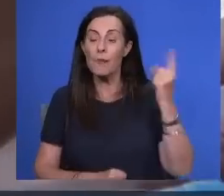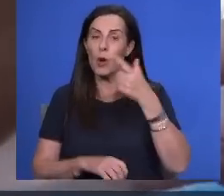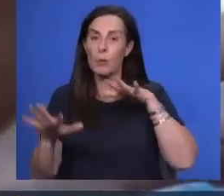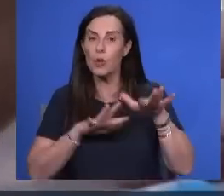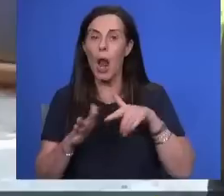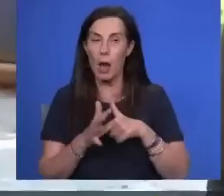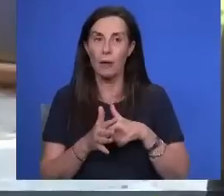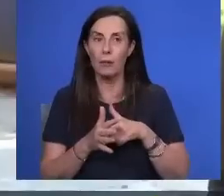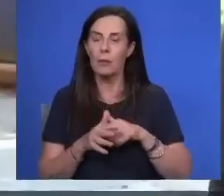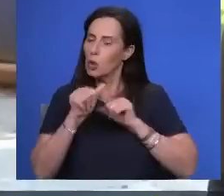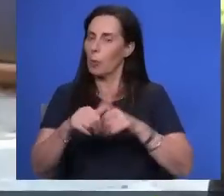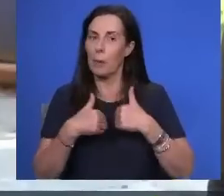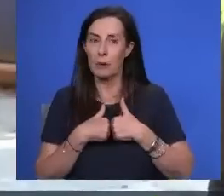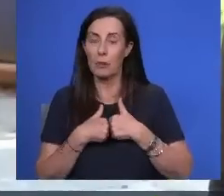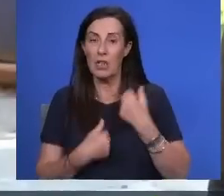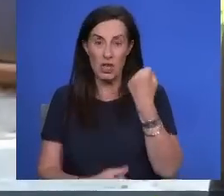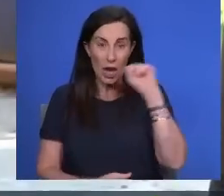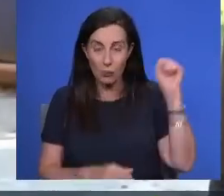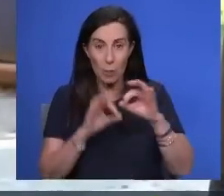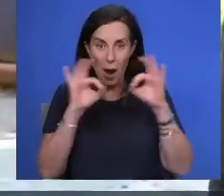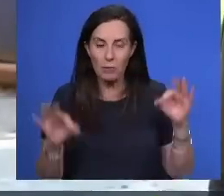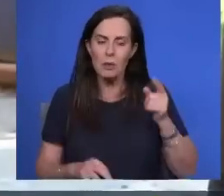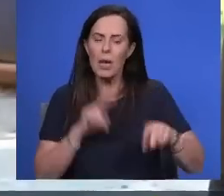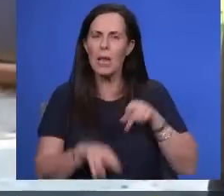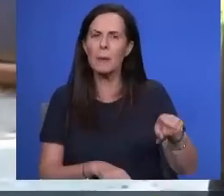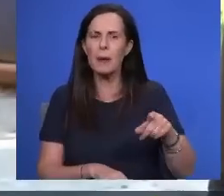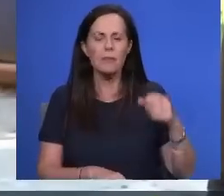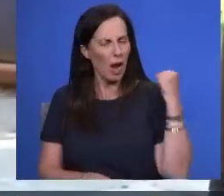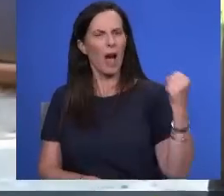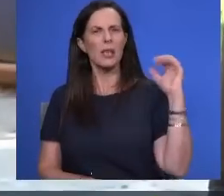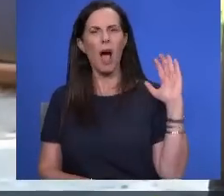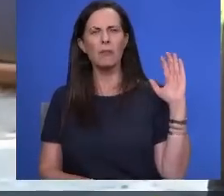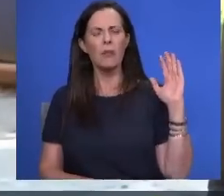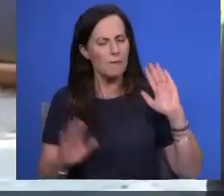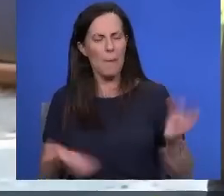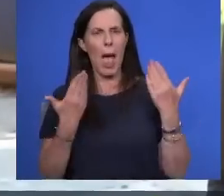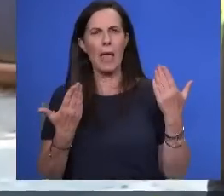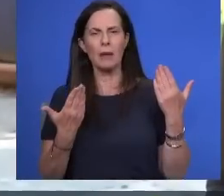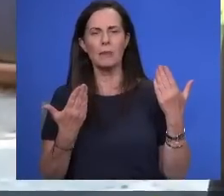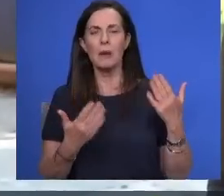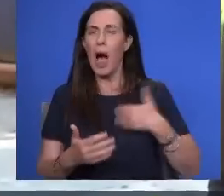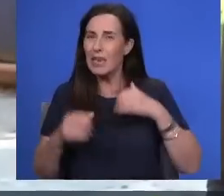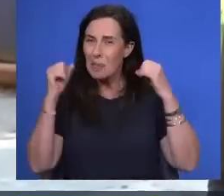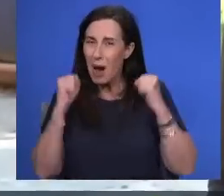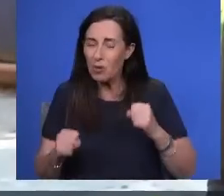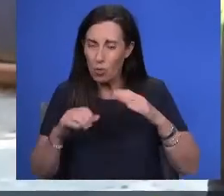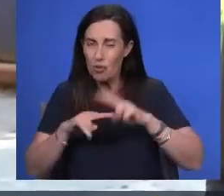ניצבים איתי יחד. שהסרבנות צצה, צריך לטפל בזה ביד קשה ובמיידיות. אני בטוח